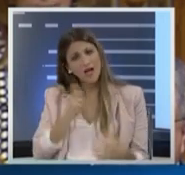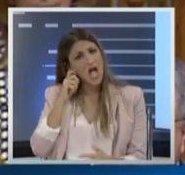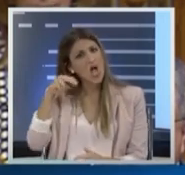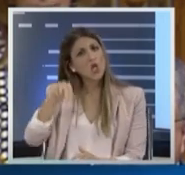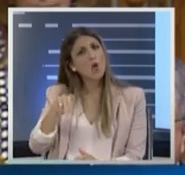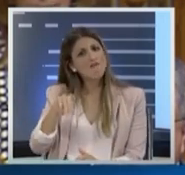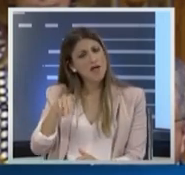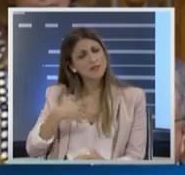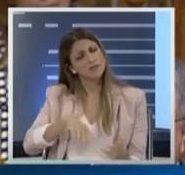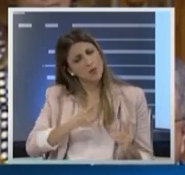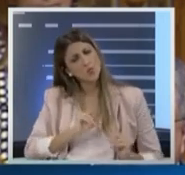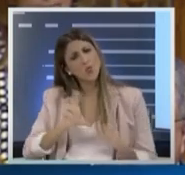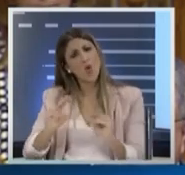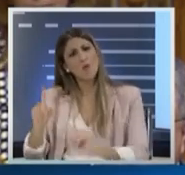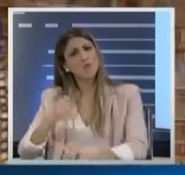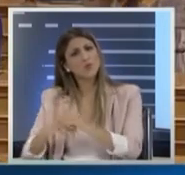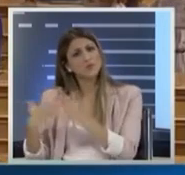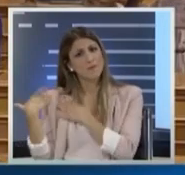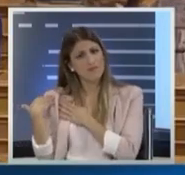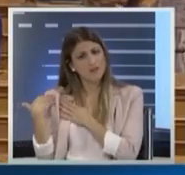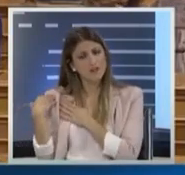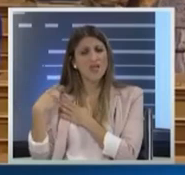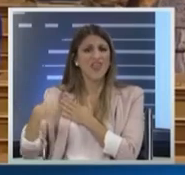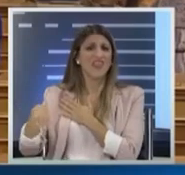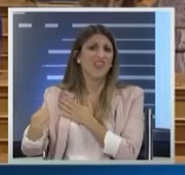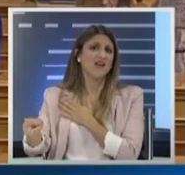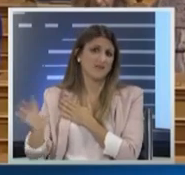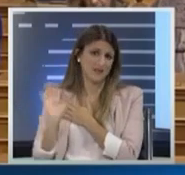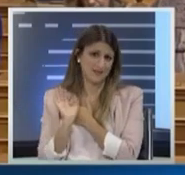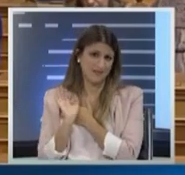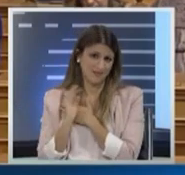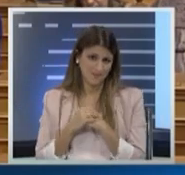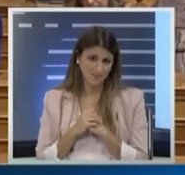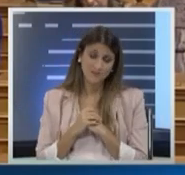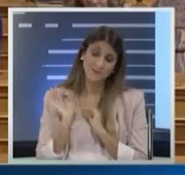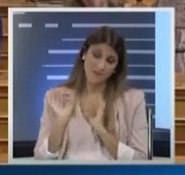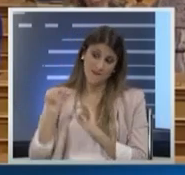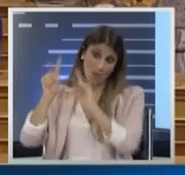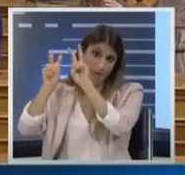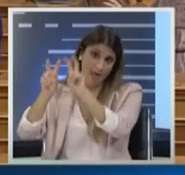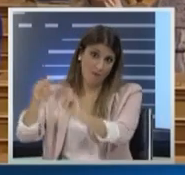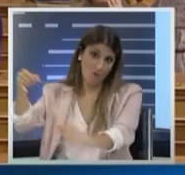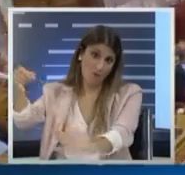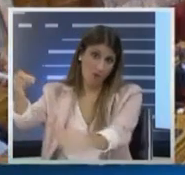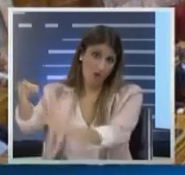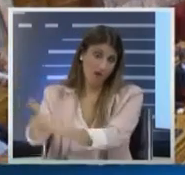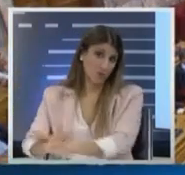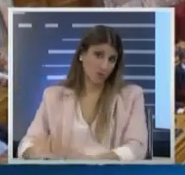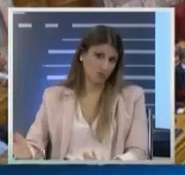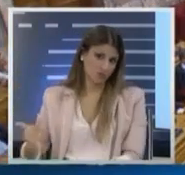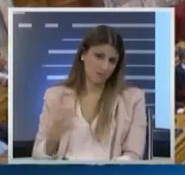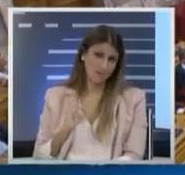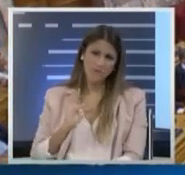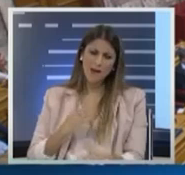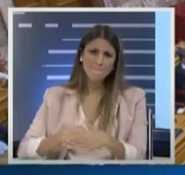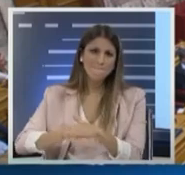δικαιοσύνη και τους εισαγγελικούς λειτουργούς. Και φαντάζομαι ότι θα εξετάζουν εξονυχιστικά και τα